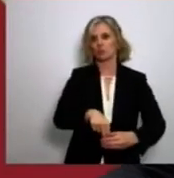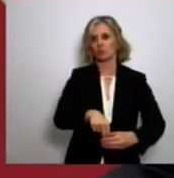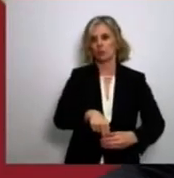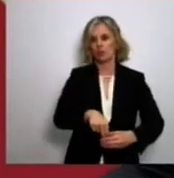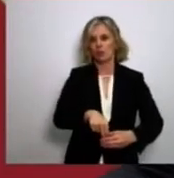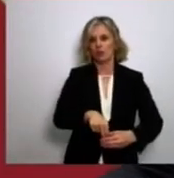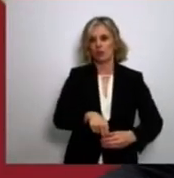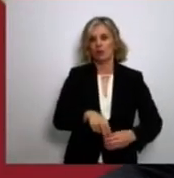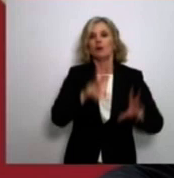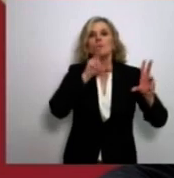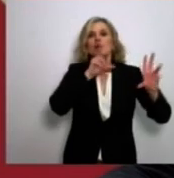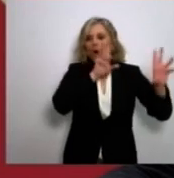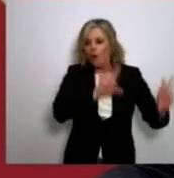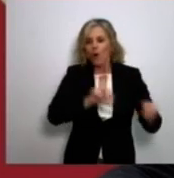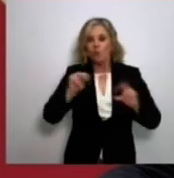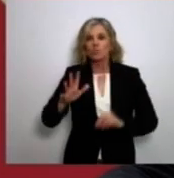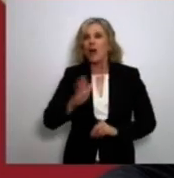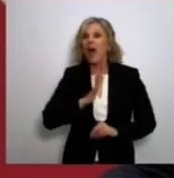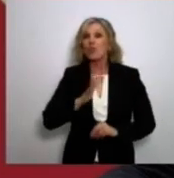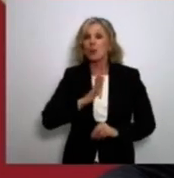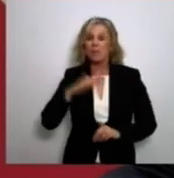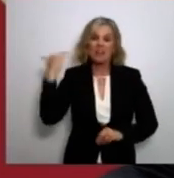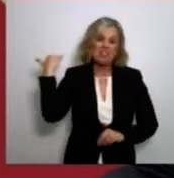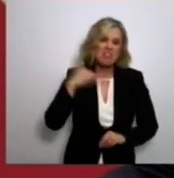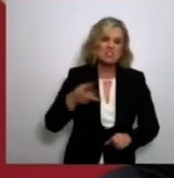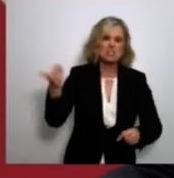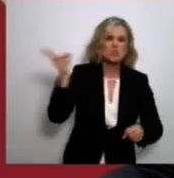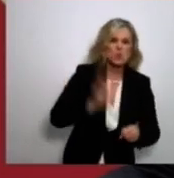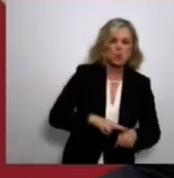δίπλα στις ψυχές των ανθρώπων που χαθήκανε σε αυτόν τον τόπο.